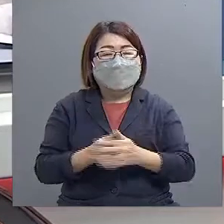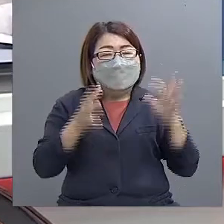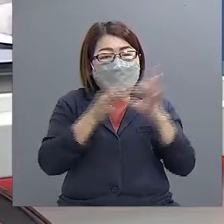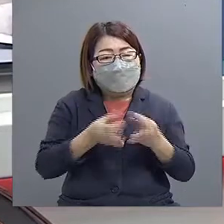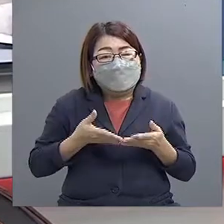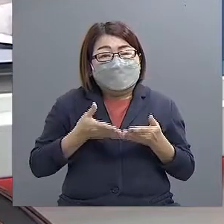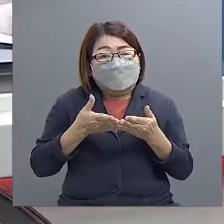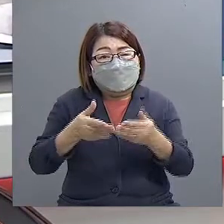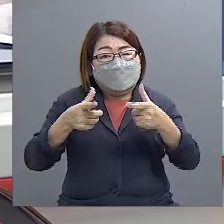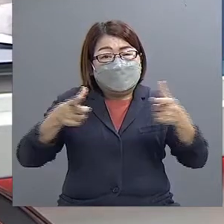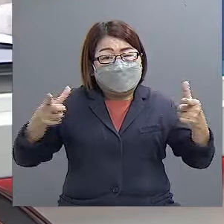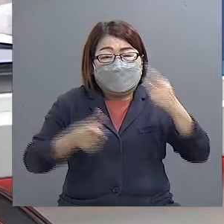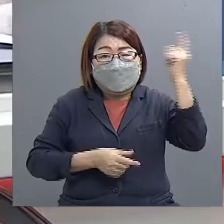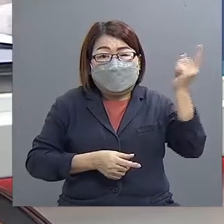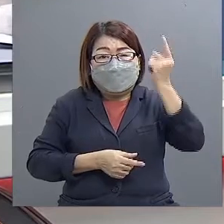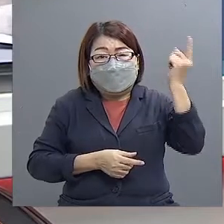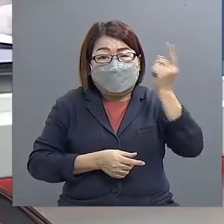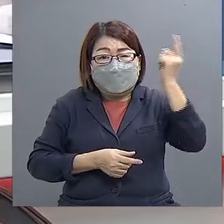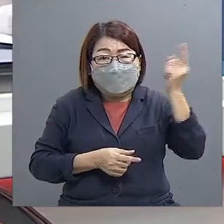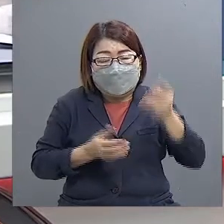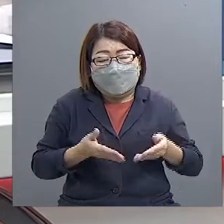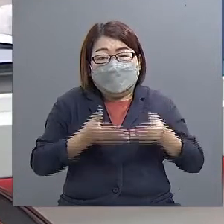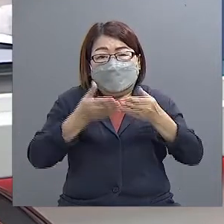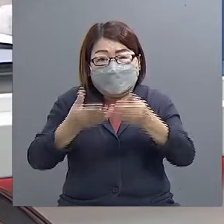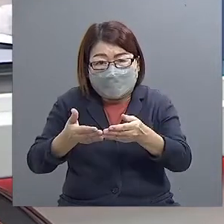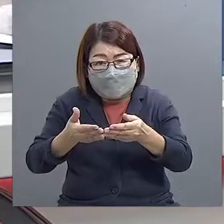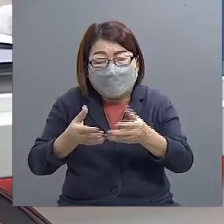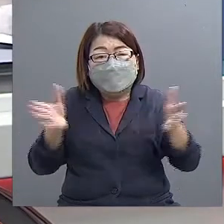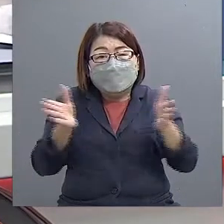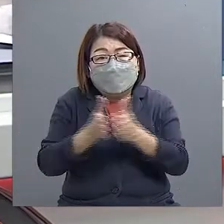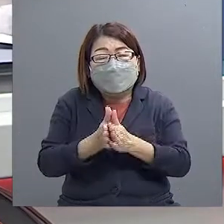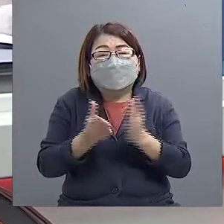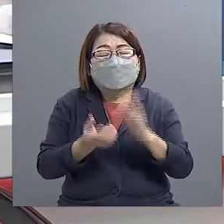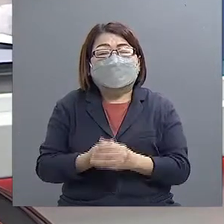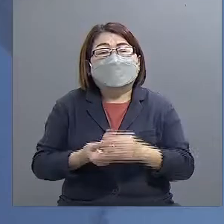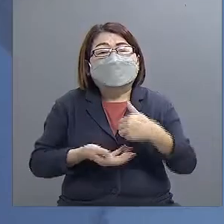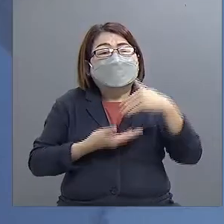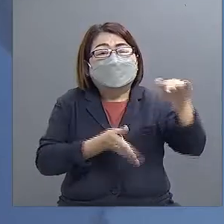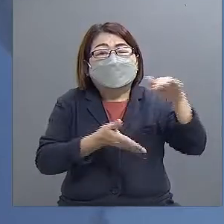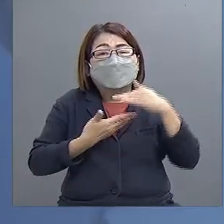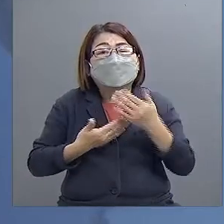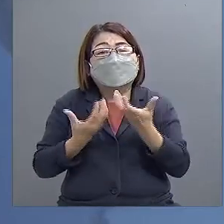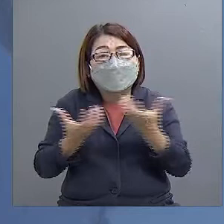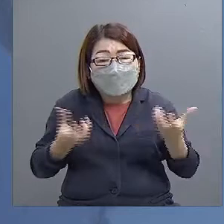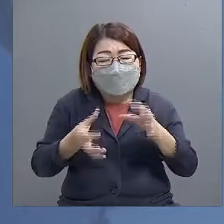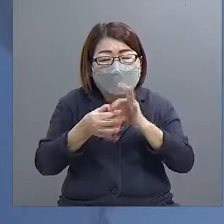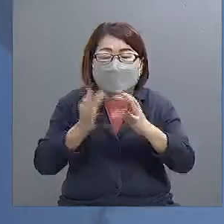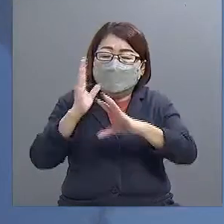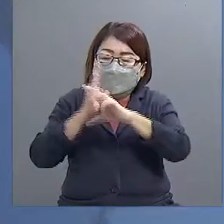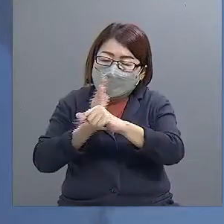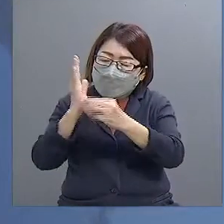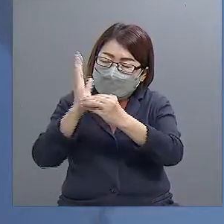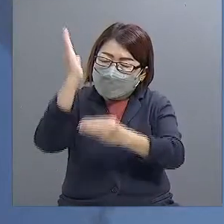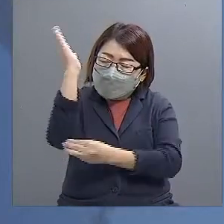ป็นเรือที่จะเปิดให้บริการการขนส่งทางทะเลเส้นทางชลบุรีสงขลาในเร็วๆนี้นะคะโดยเฉพาะการมีรถบรรทุกขนส่งสิน